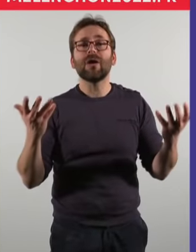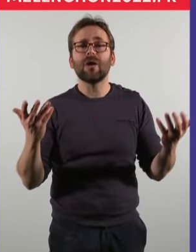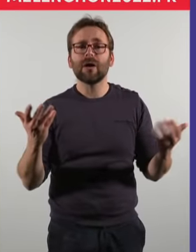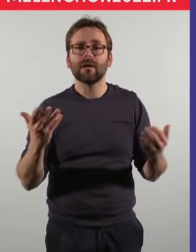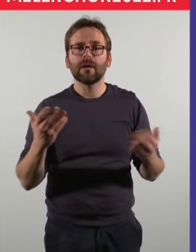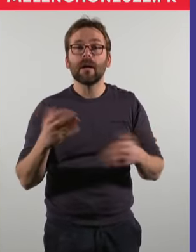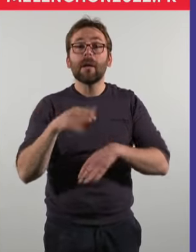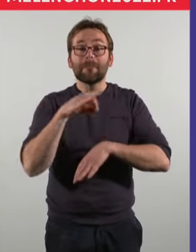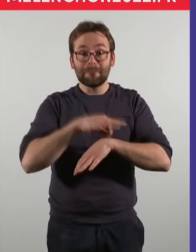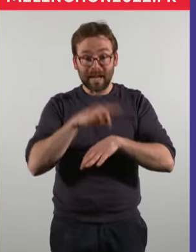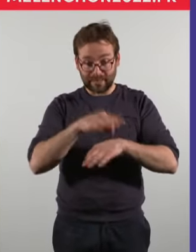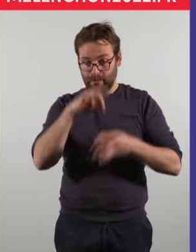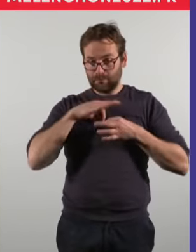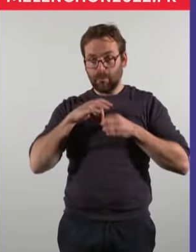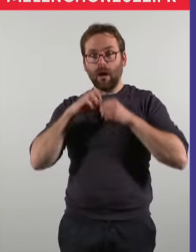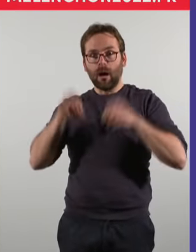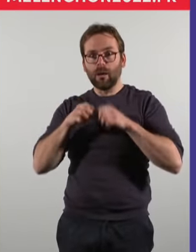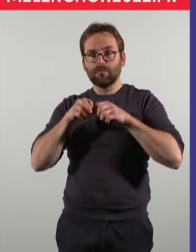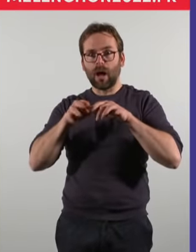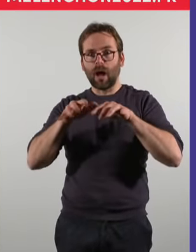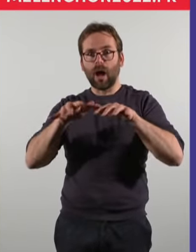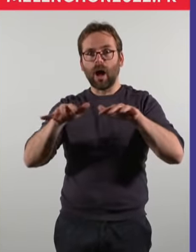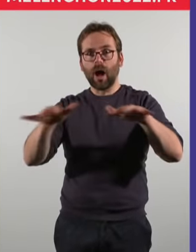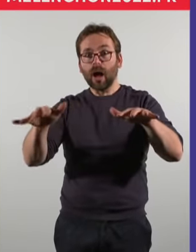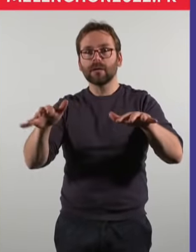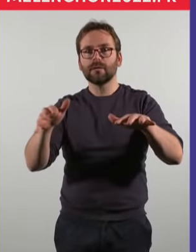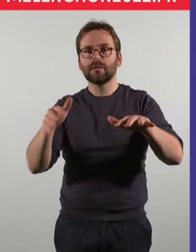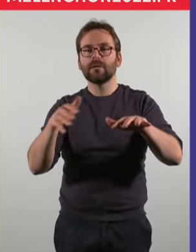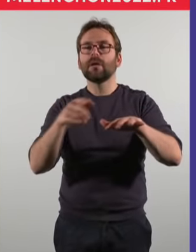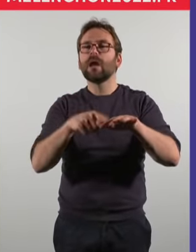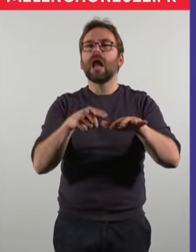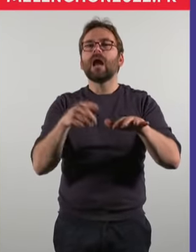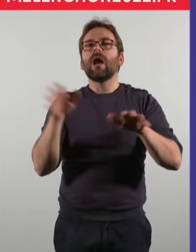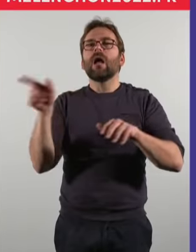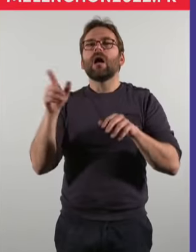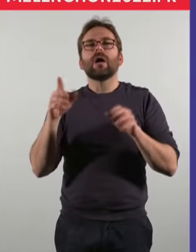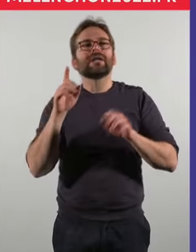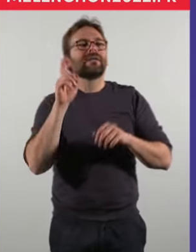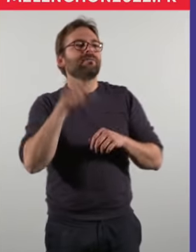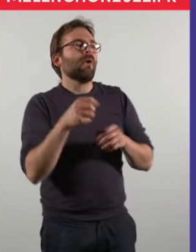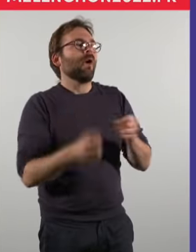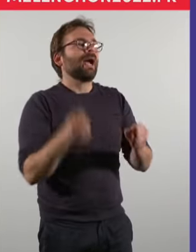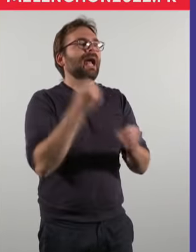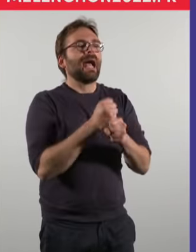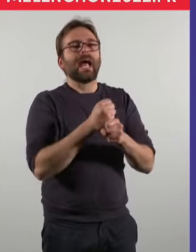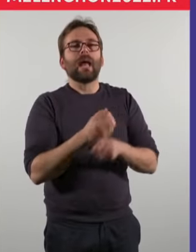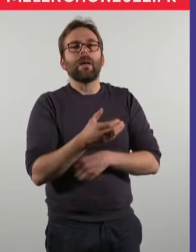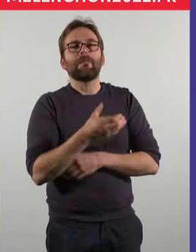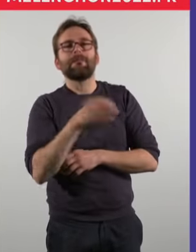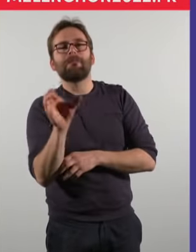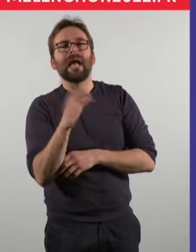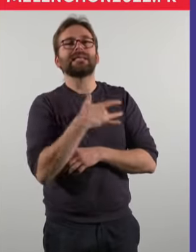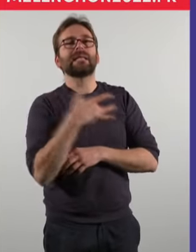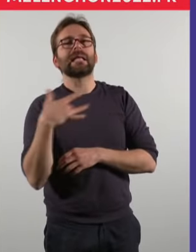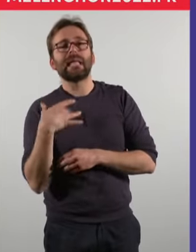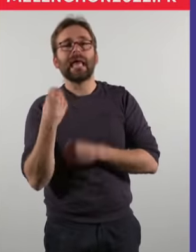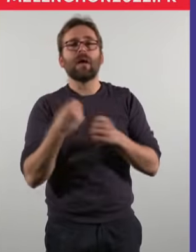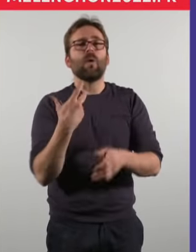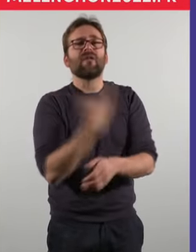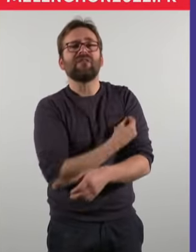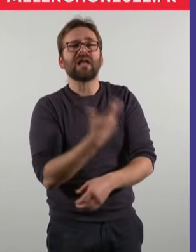la maladie se propage. Et alors, ils inventent des passes sanitaires et des vaccins à